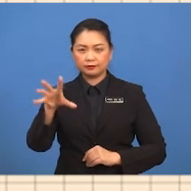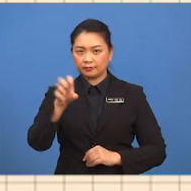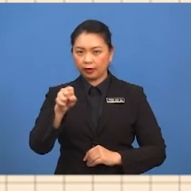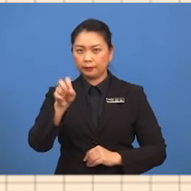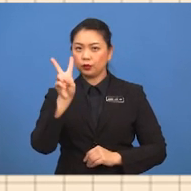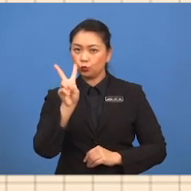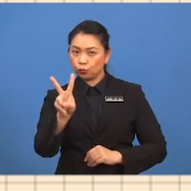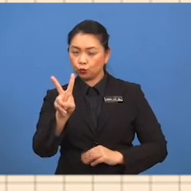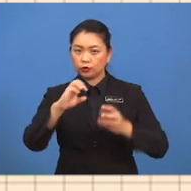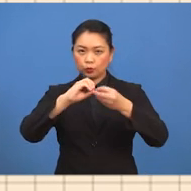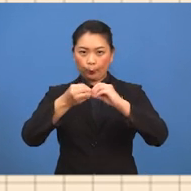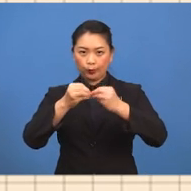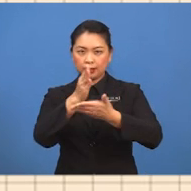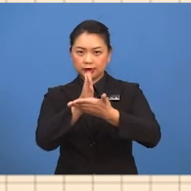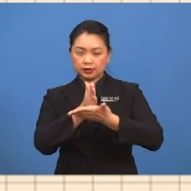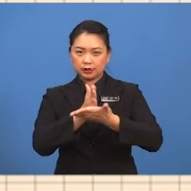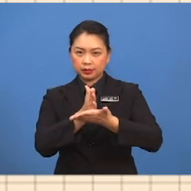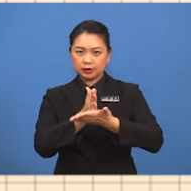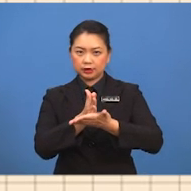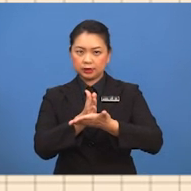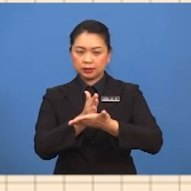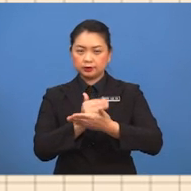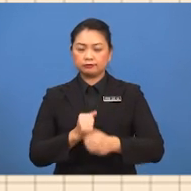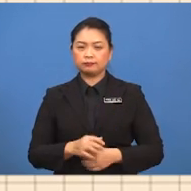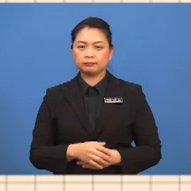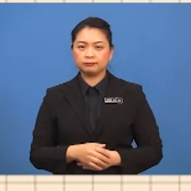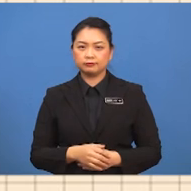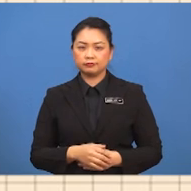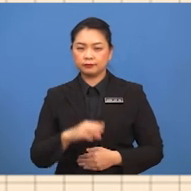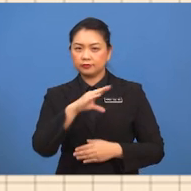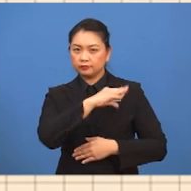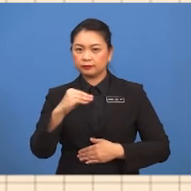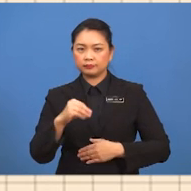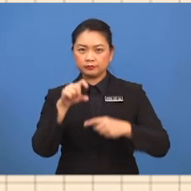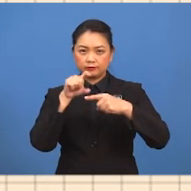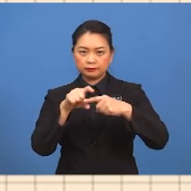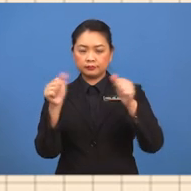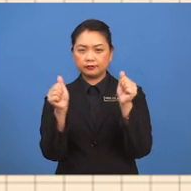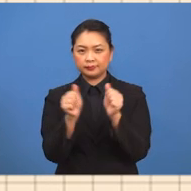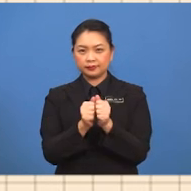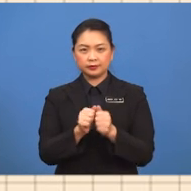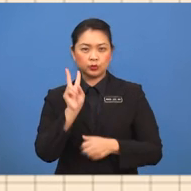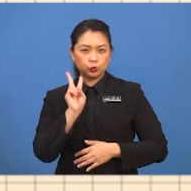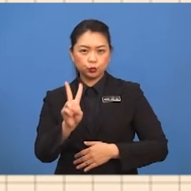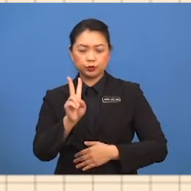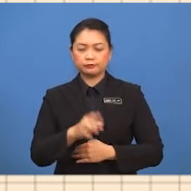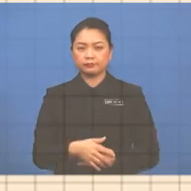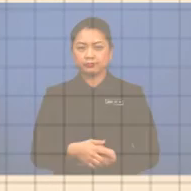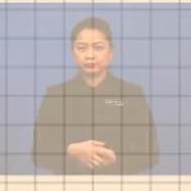perlu tambah dua nombor di tengah-tengah dan dibahagikan dengan